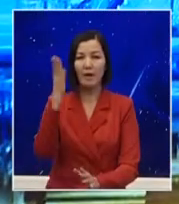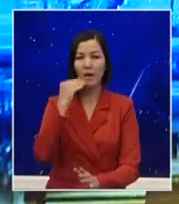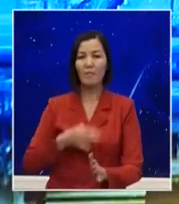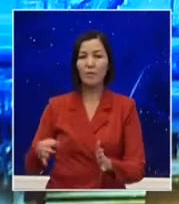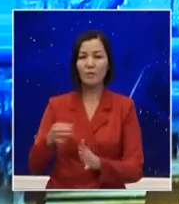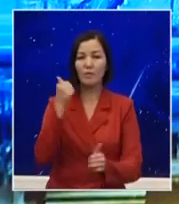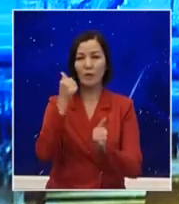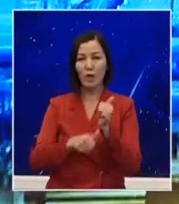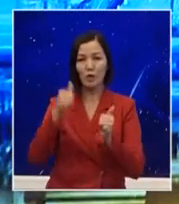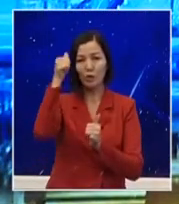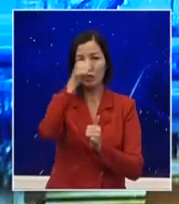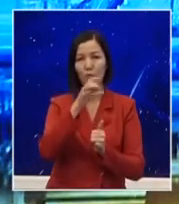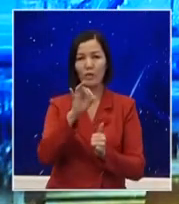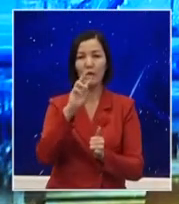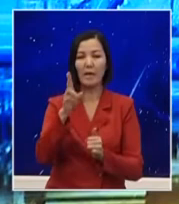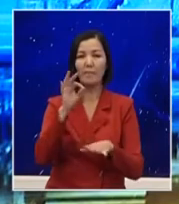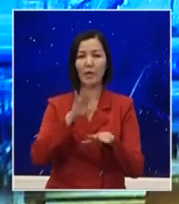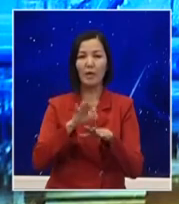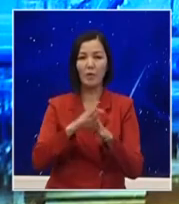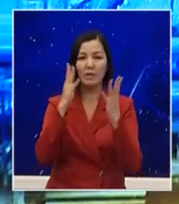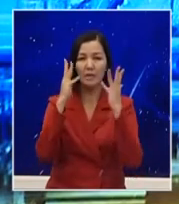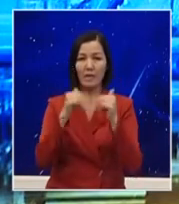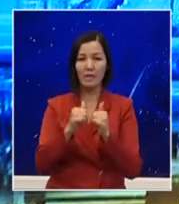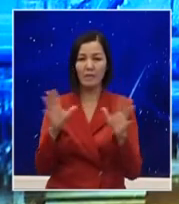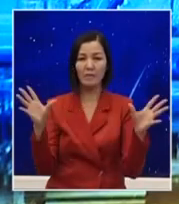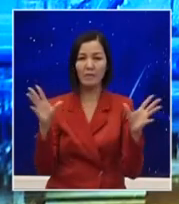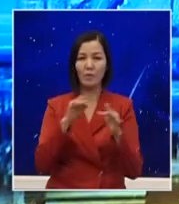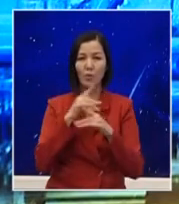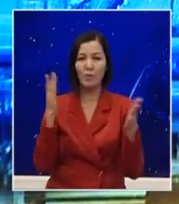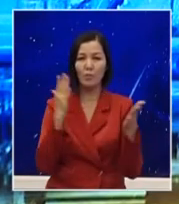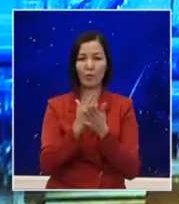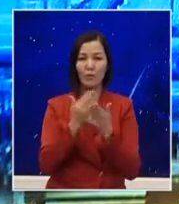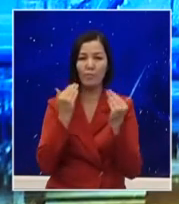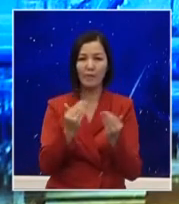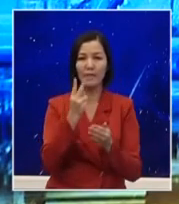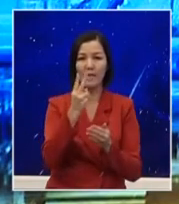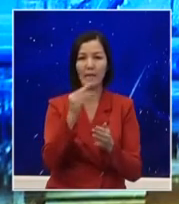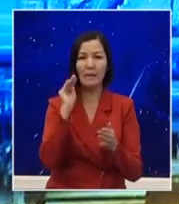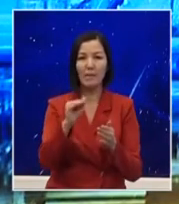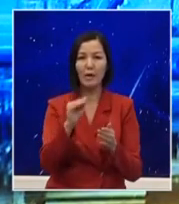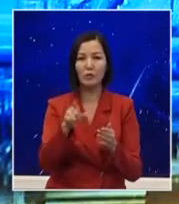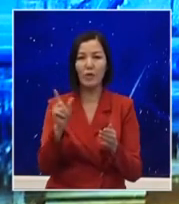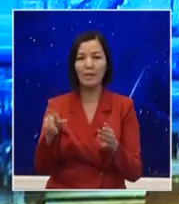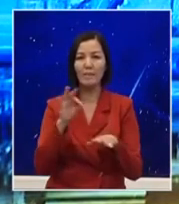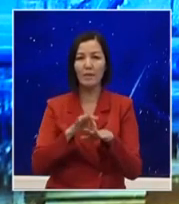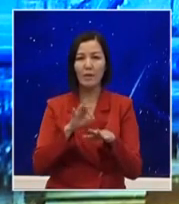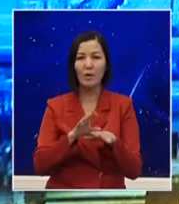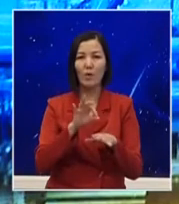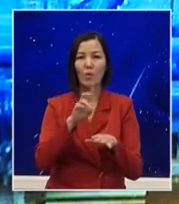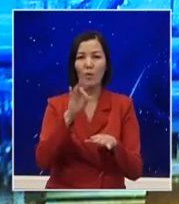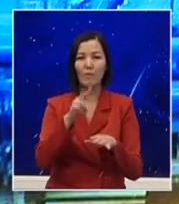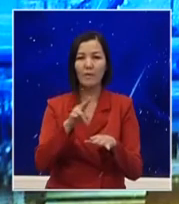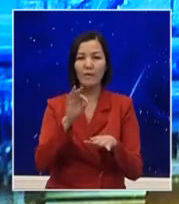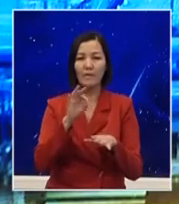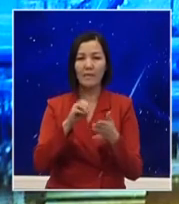Облысымызда жыл сайын қатерлісікке шалдыққандар саны көбеймесе азаймай тұр. Мәселен, биылдың өзінде 2000-ға жуық науқас обыр